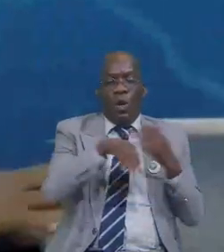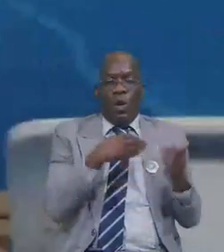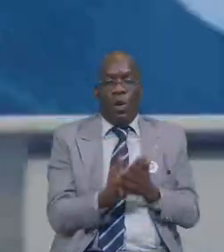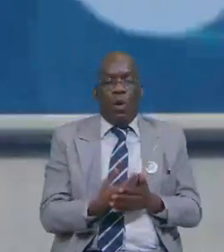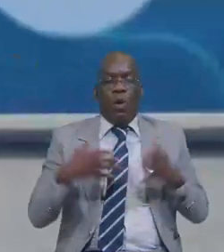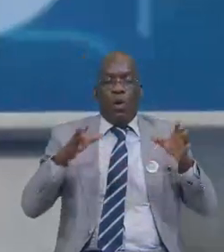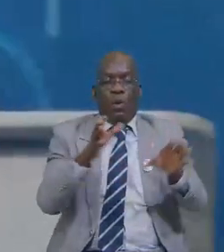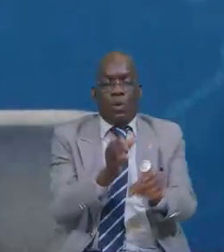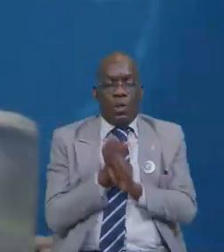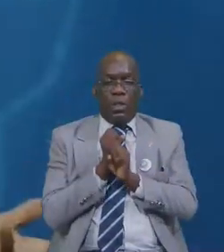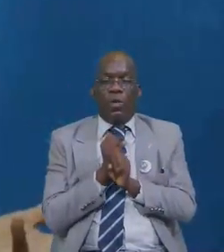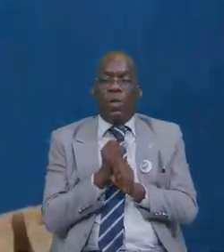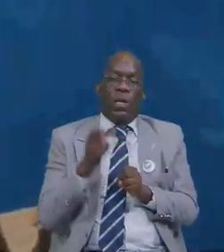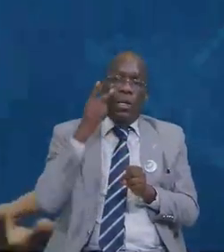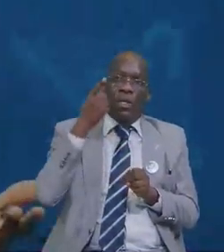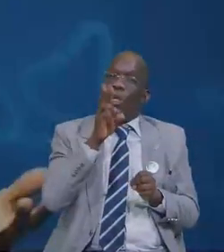Voyons l'océan